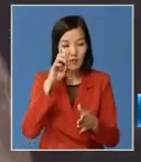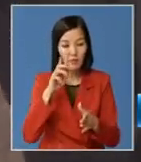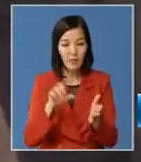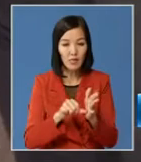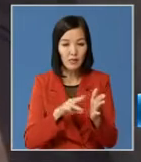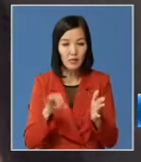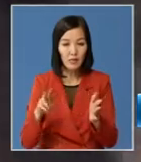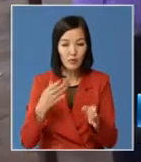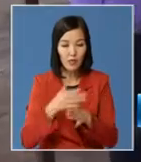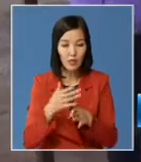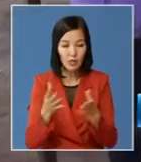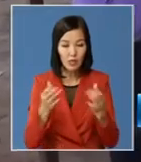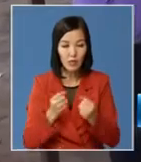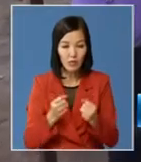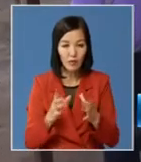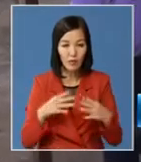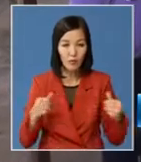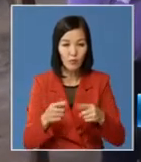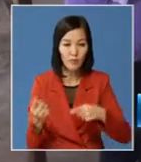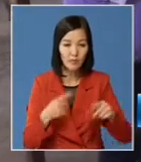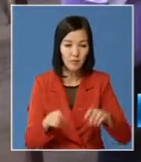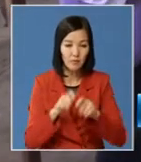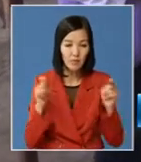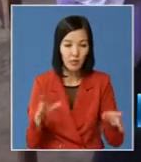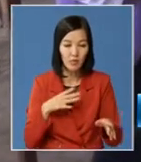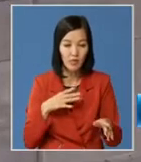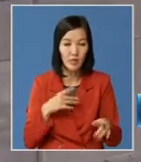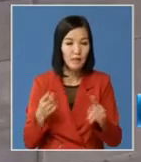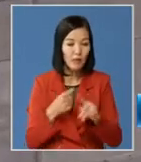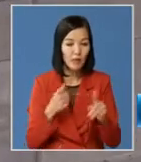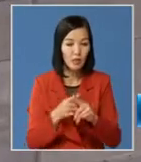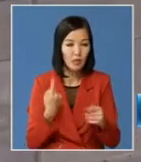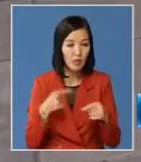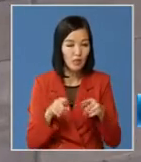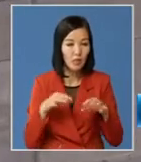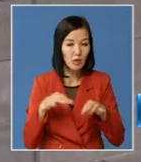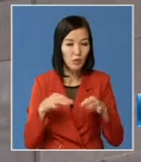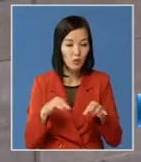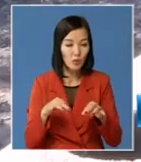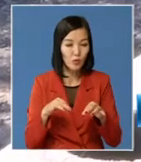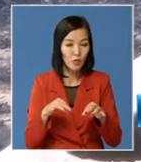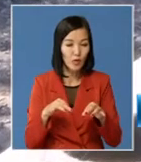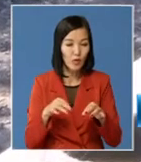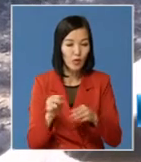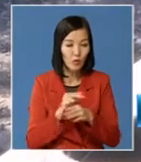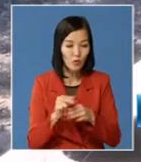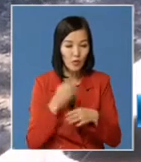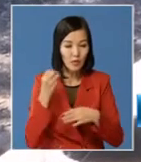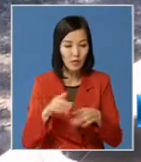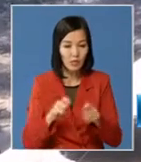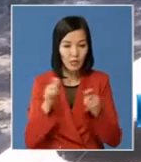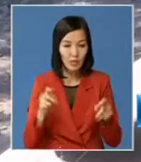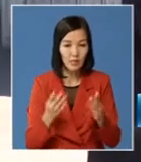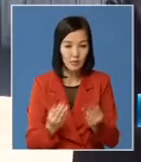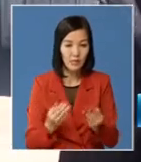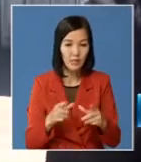миллион теңге шамасында қаражат алып, отбасылық бизнестерін кеңейтті. Алғашында техника жөнде орталығын ашса, қазір кірпіш өңдеу цехін іске